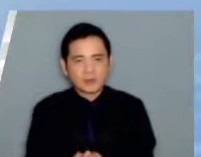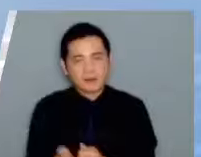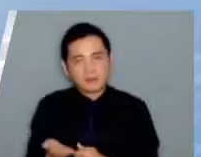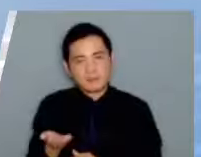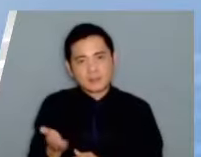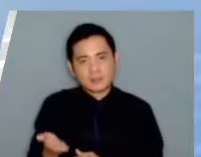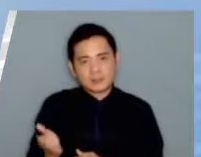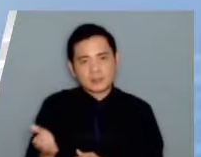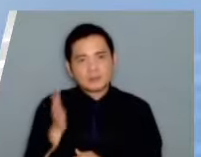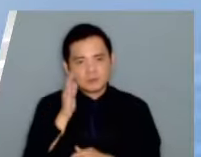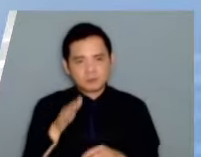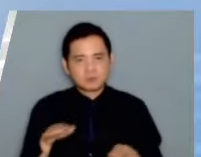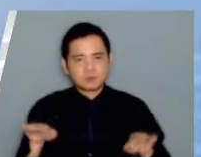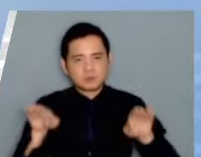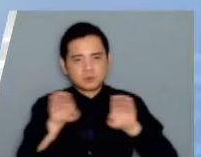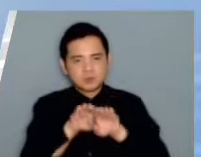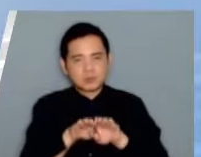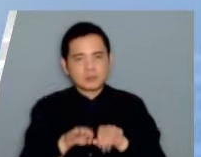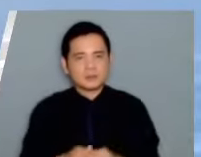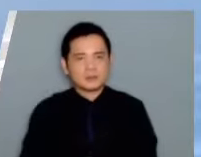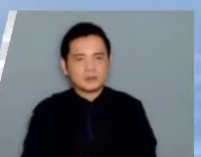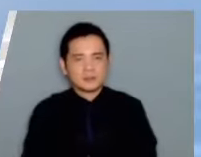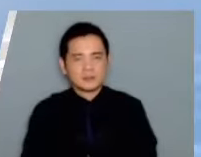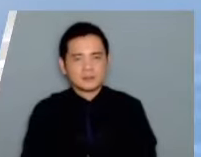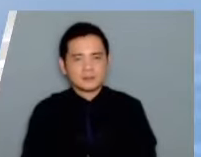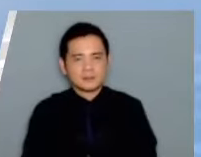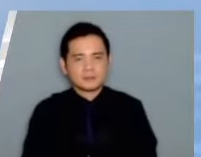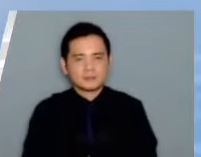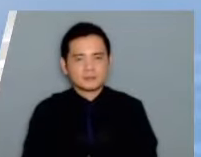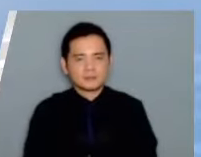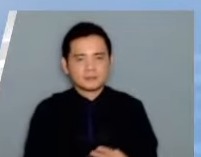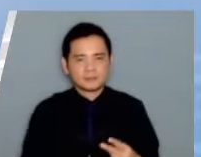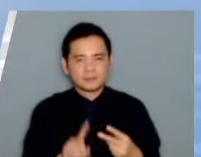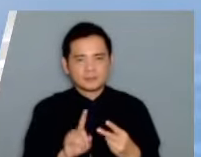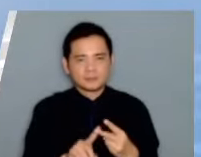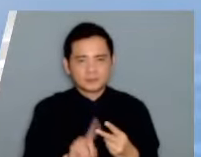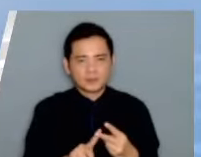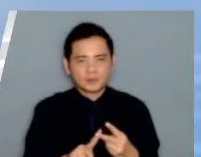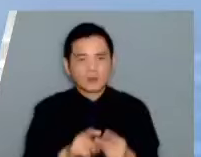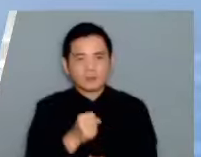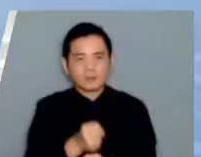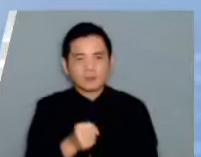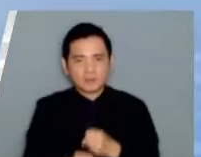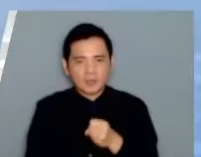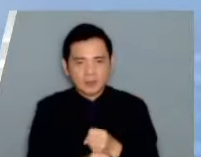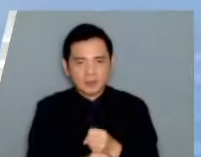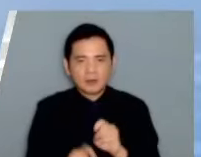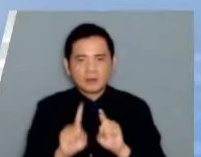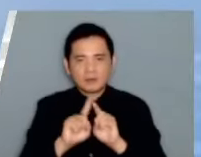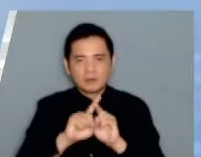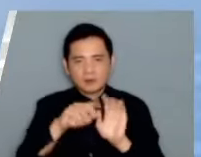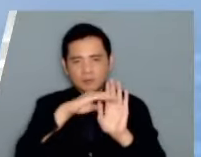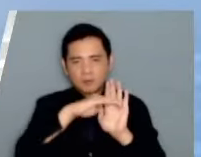pribadong eskwelahan sa Pasig postpone din muna ang pagbubukas ng klase sa ilang lugar sa